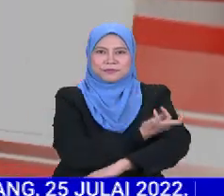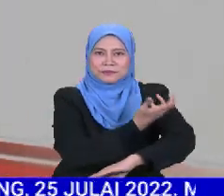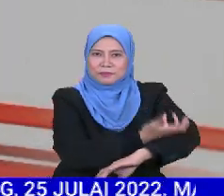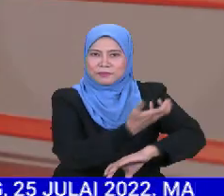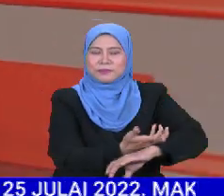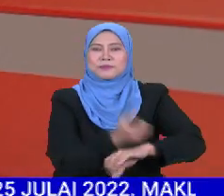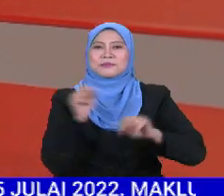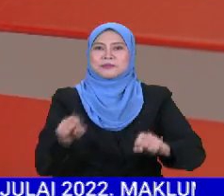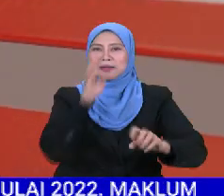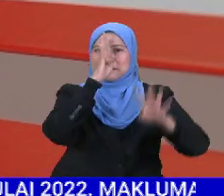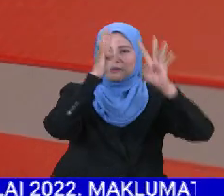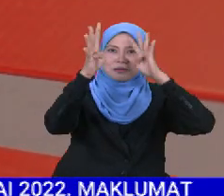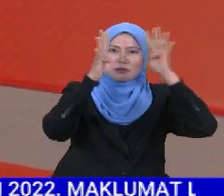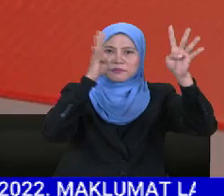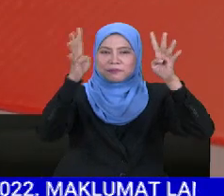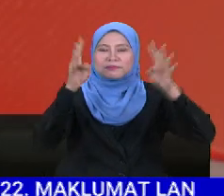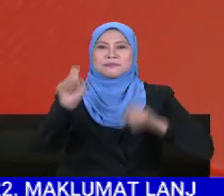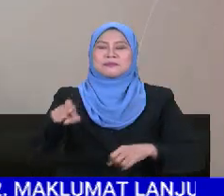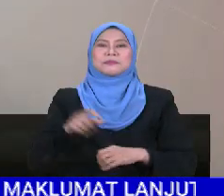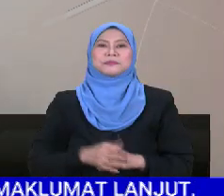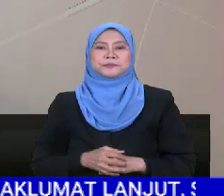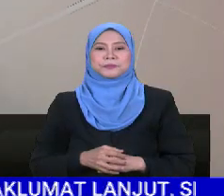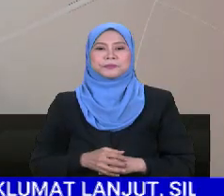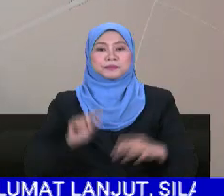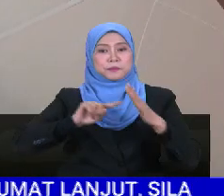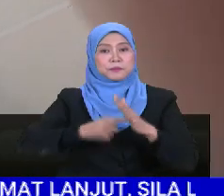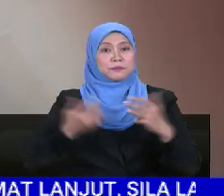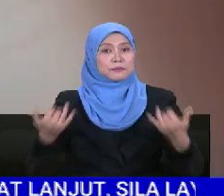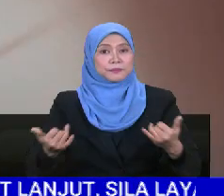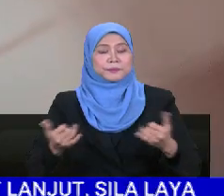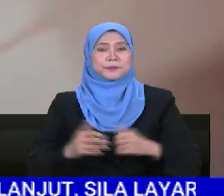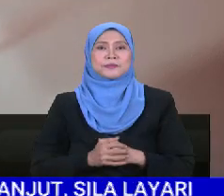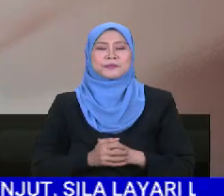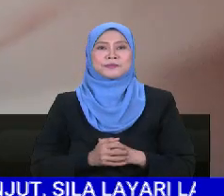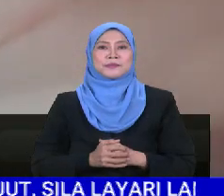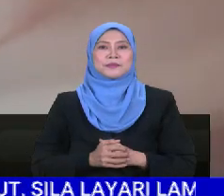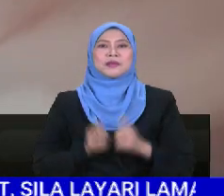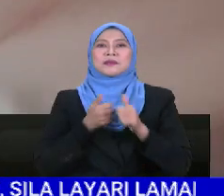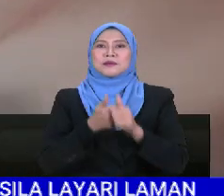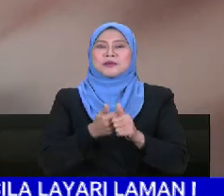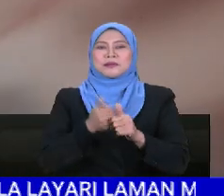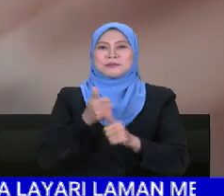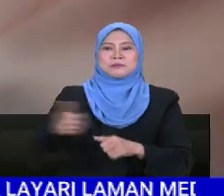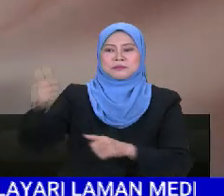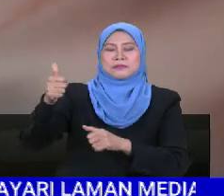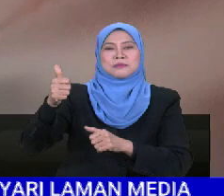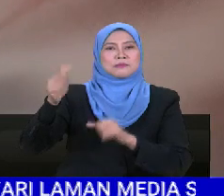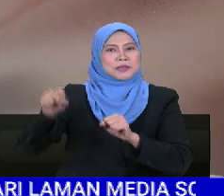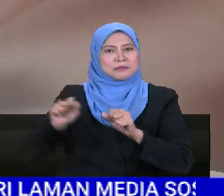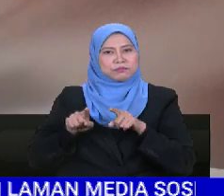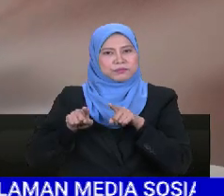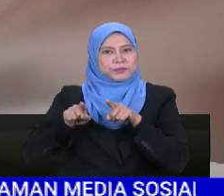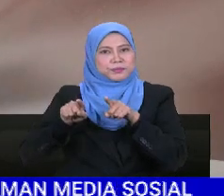who are creative and agile. The formula is now to get the relevant stakeholders to work and move